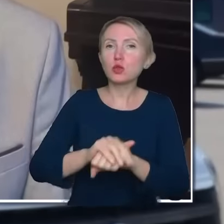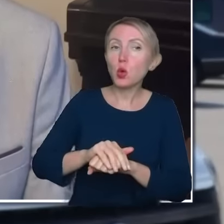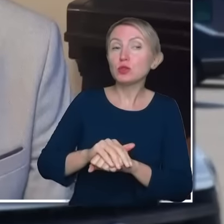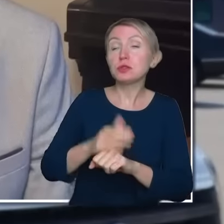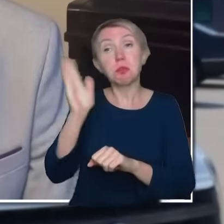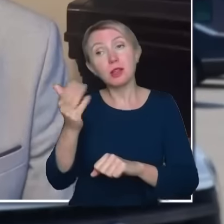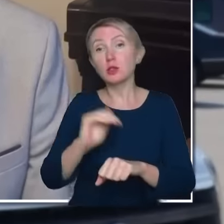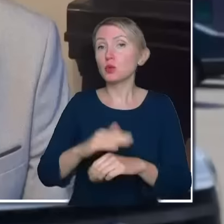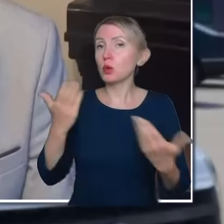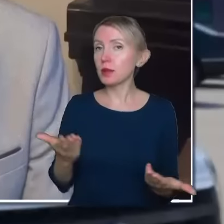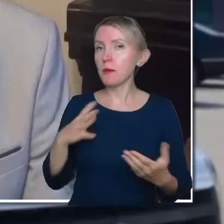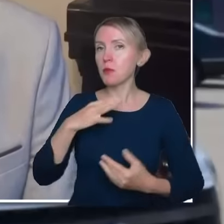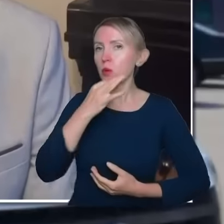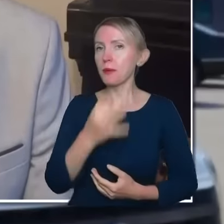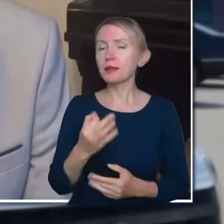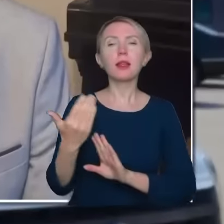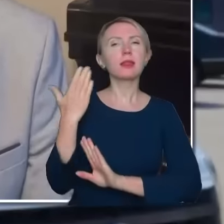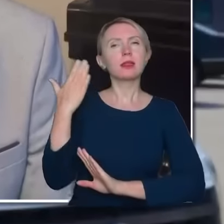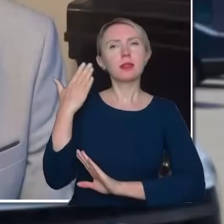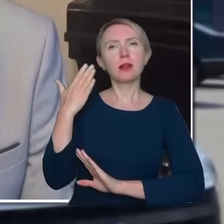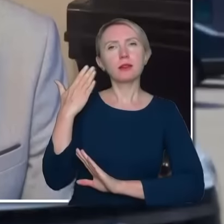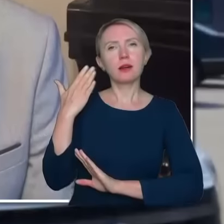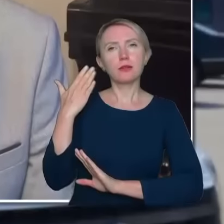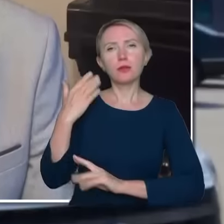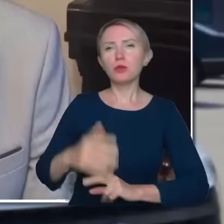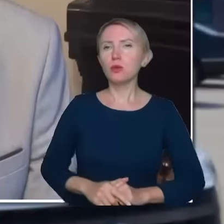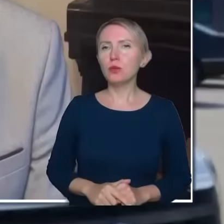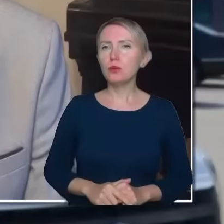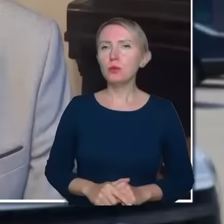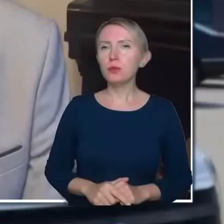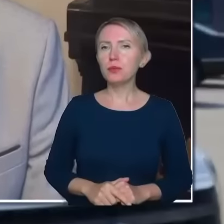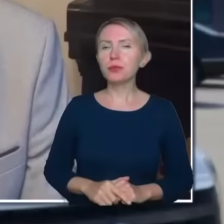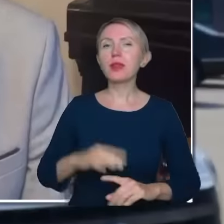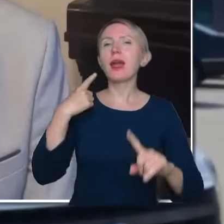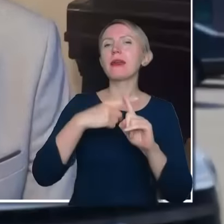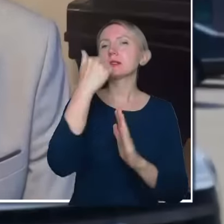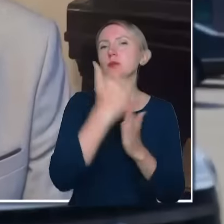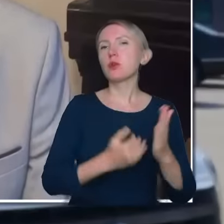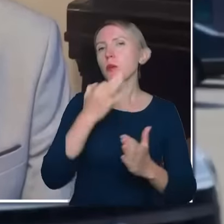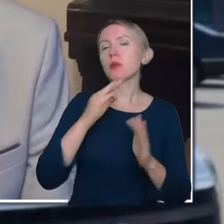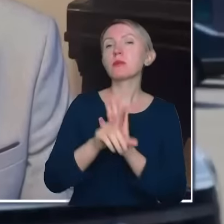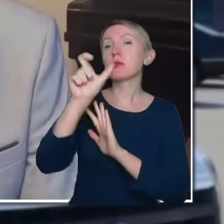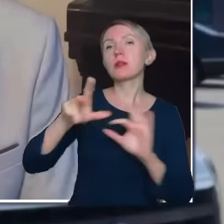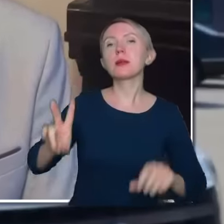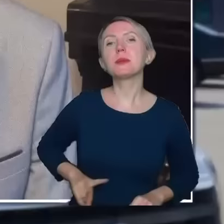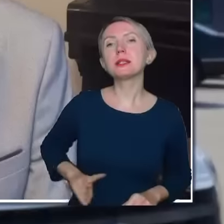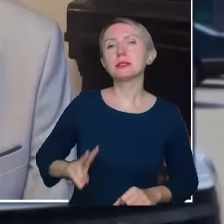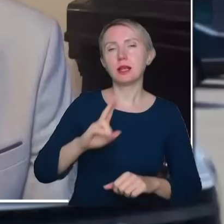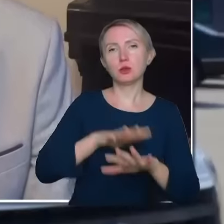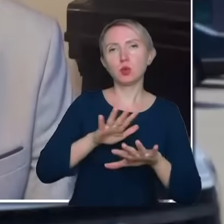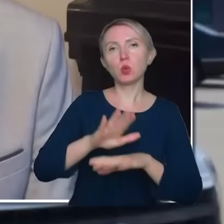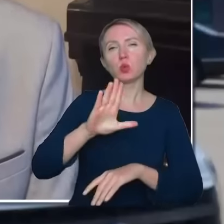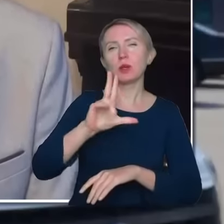się. Zapytałem się chwilę temu na platformie X ministra infrastruktury Dariusza